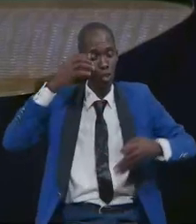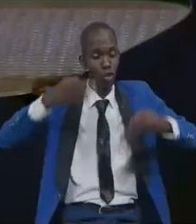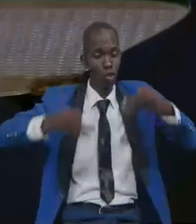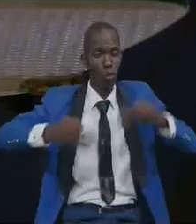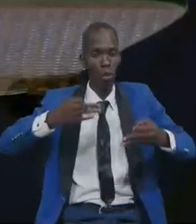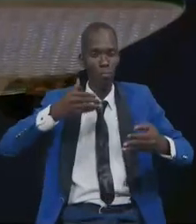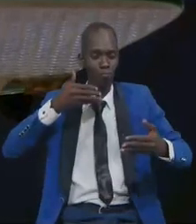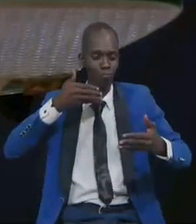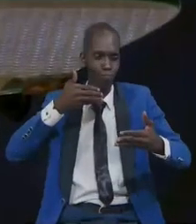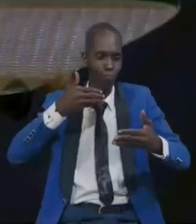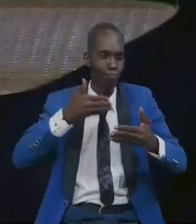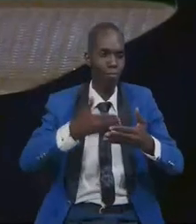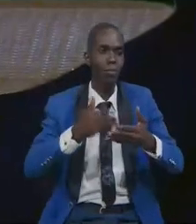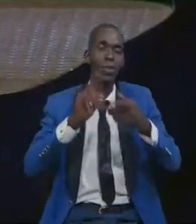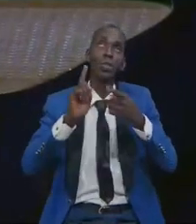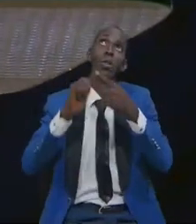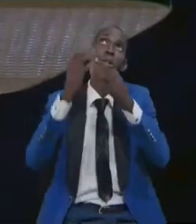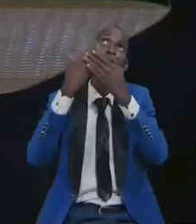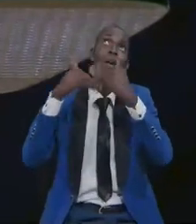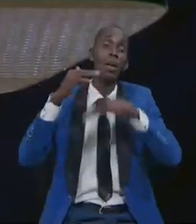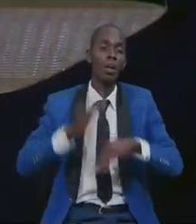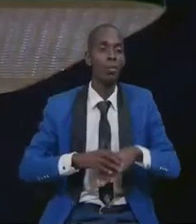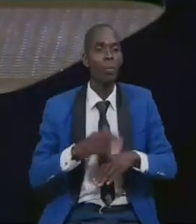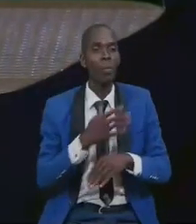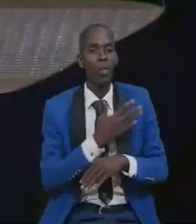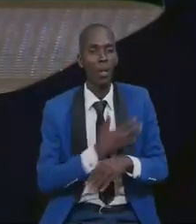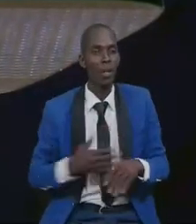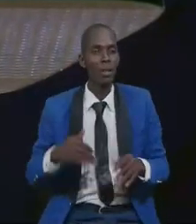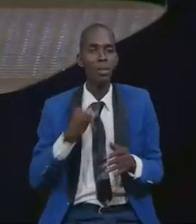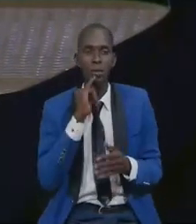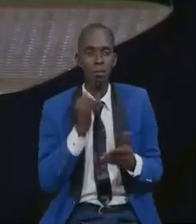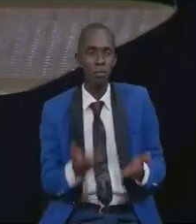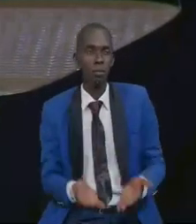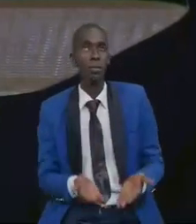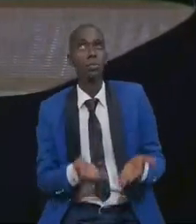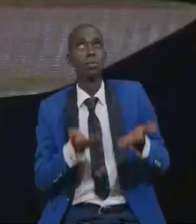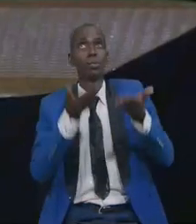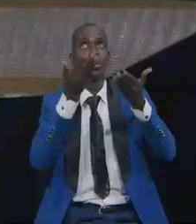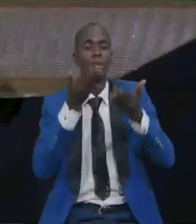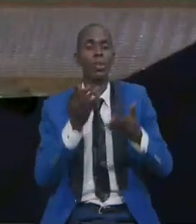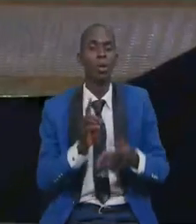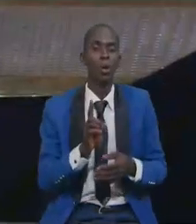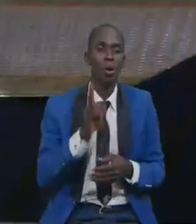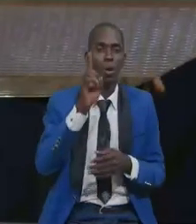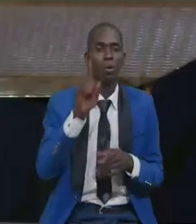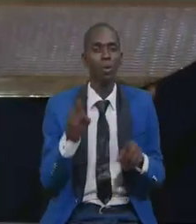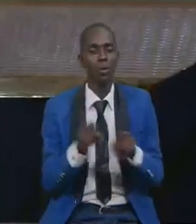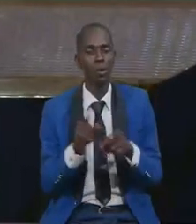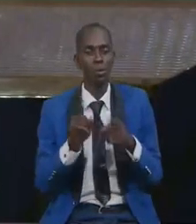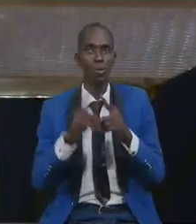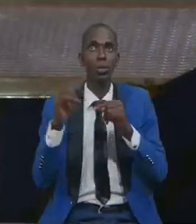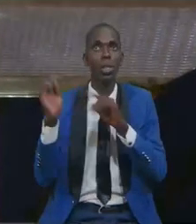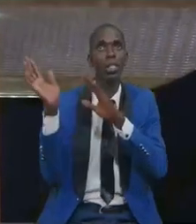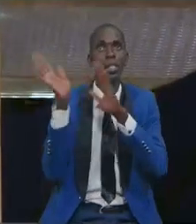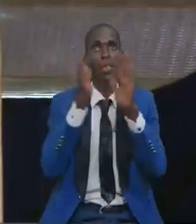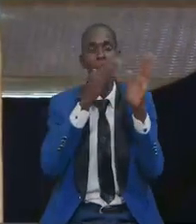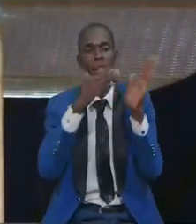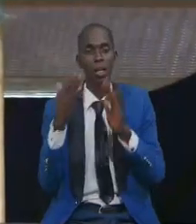jusqu'aux cieux et s'élève jusqu'aux nues, c'est-à-dire les nuages.